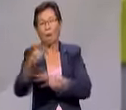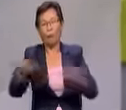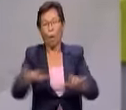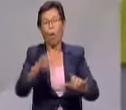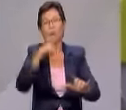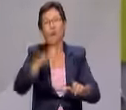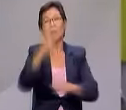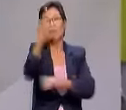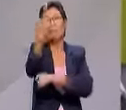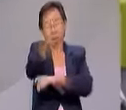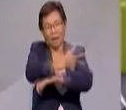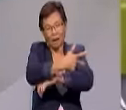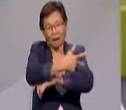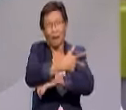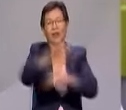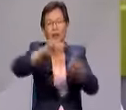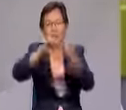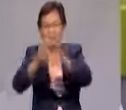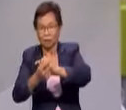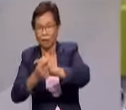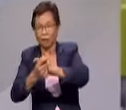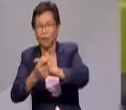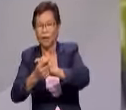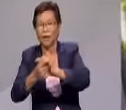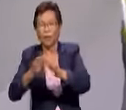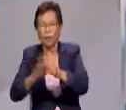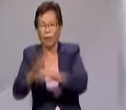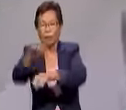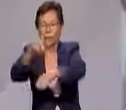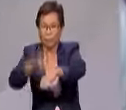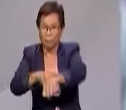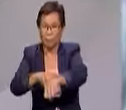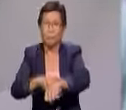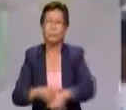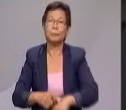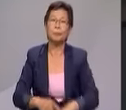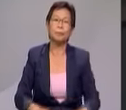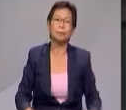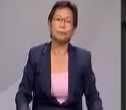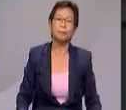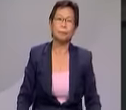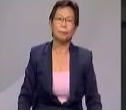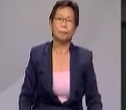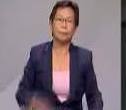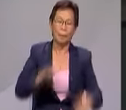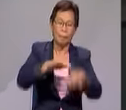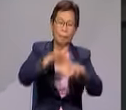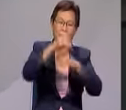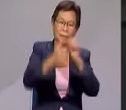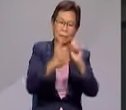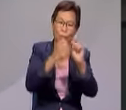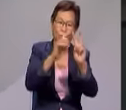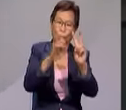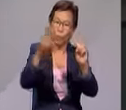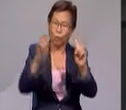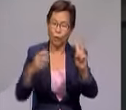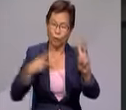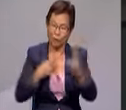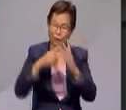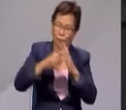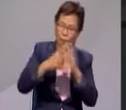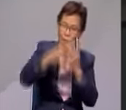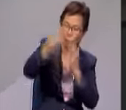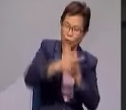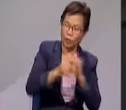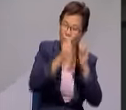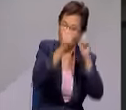selama 3 hari seminggu berubah menjadi sepenuh masa. Jadi pada tahun 2020, kita akan mula dengan projek